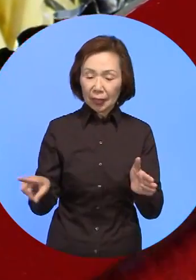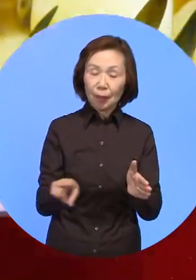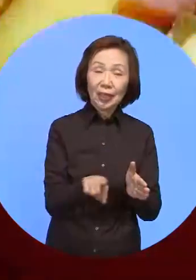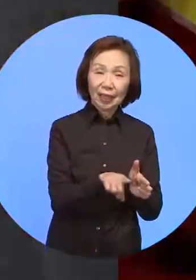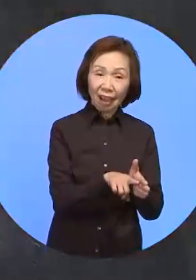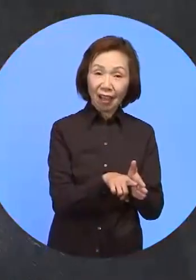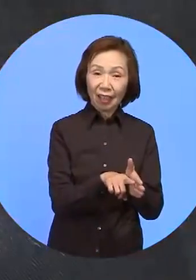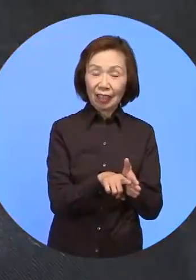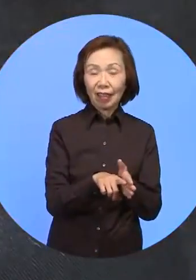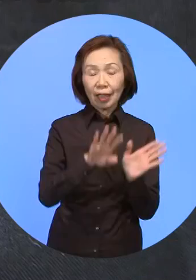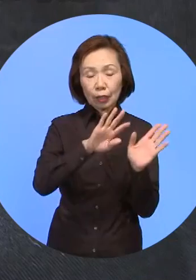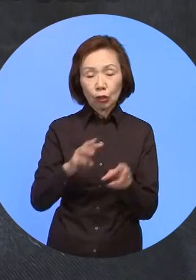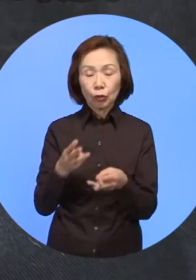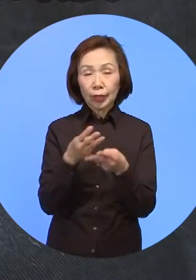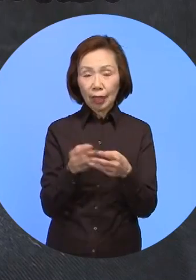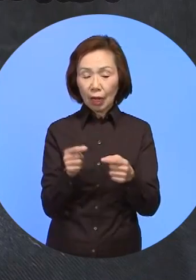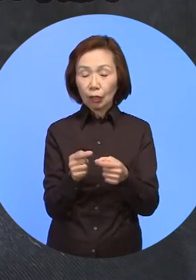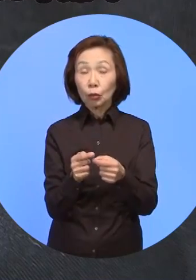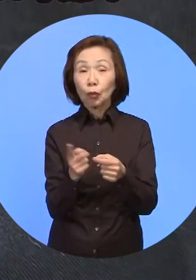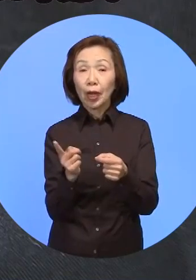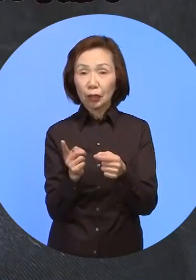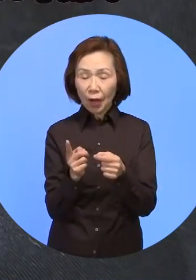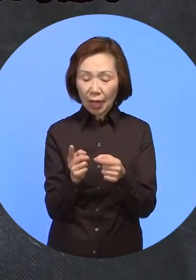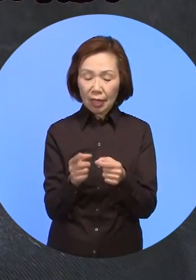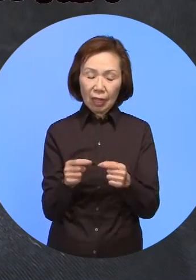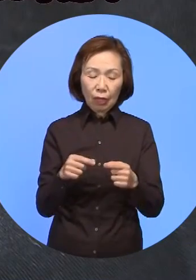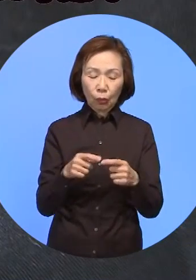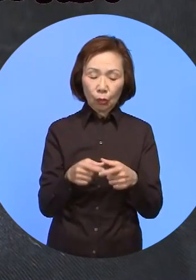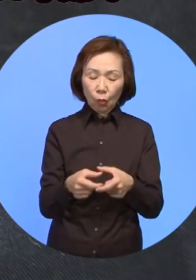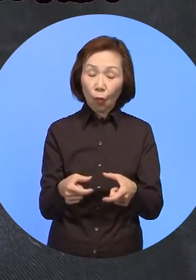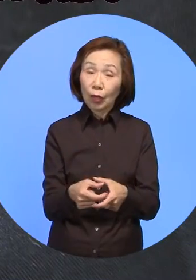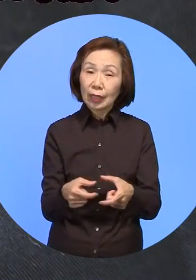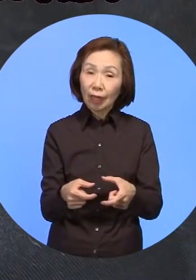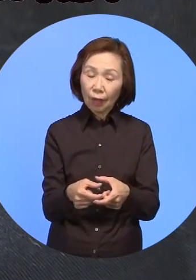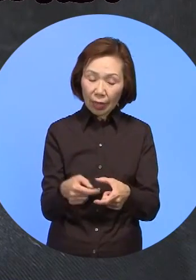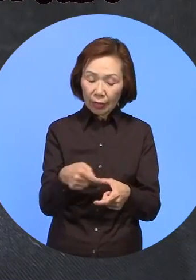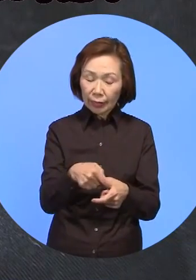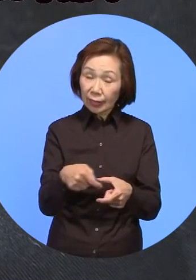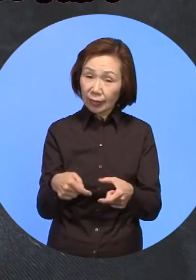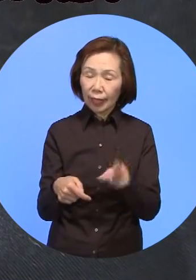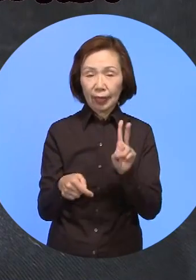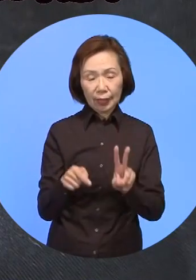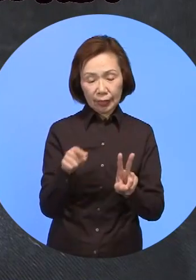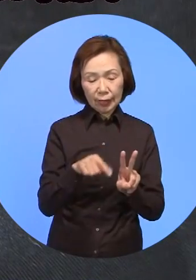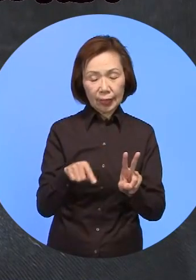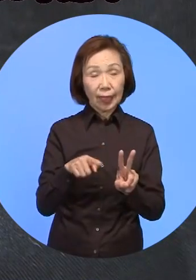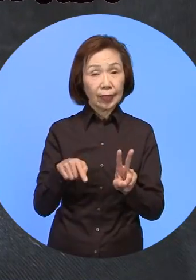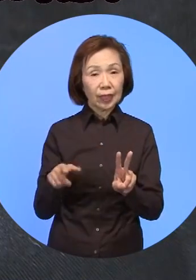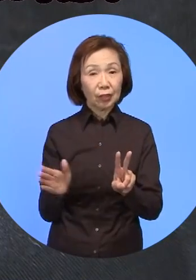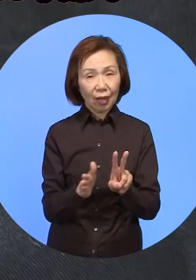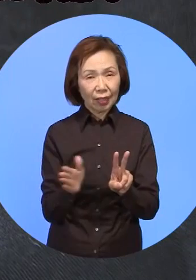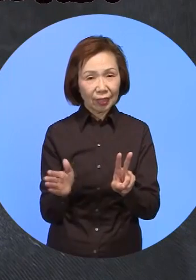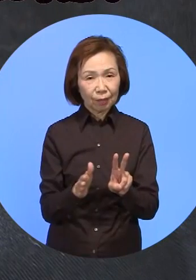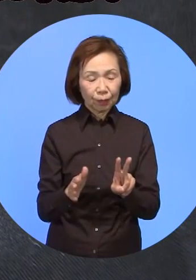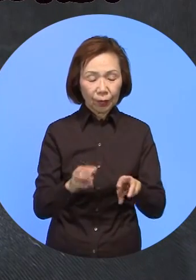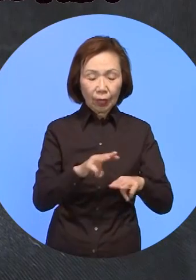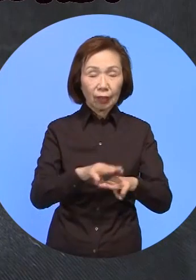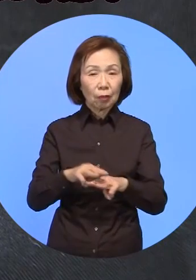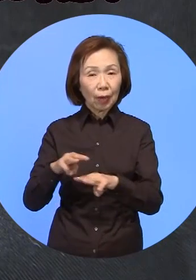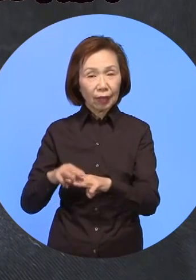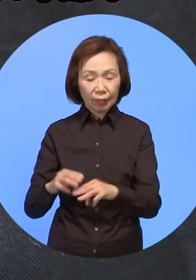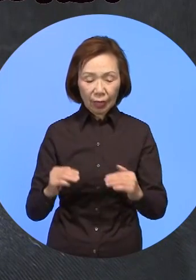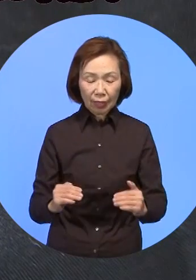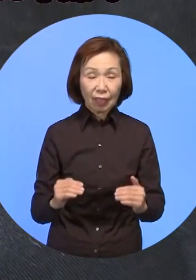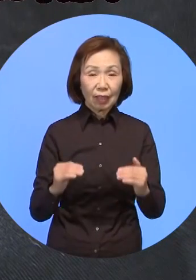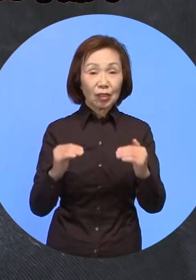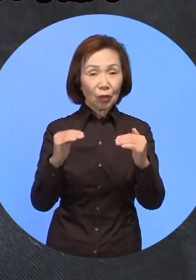。スイタクワイは一般的なクワイより小粒で直径およそ2センチ前後、沼地や田ん